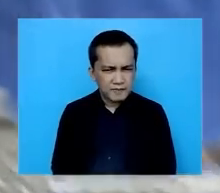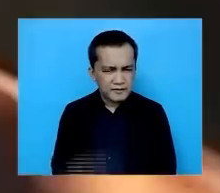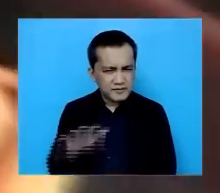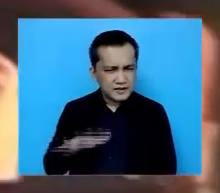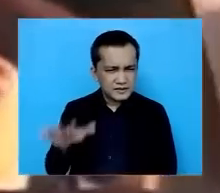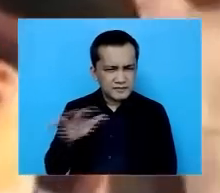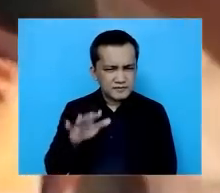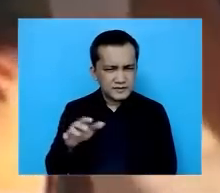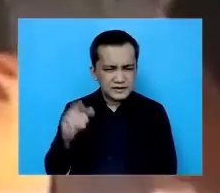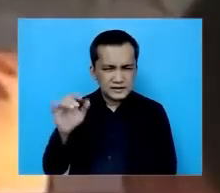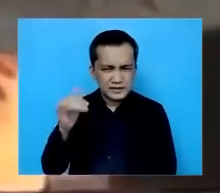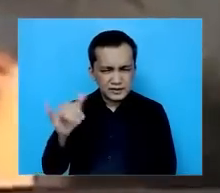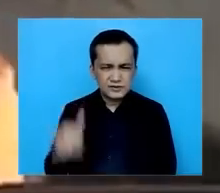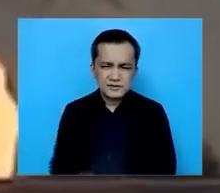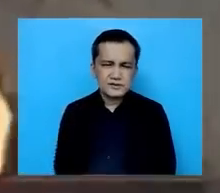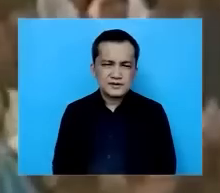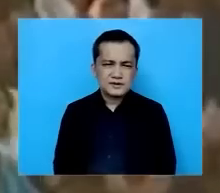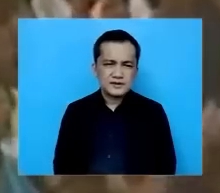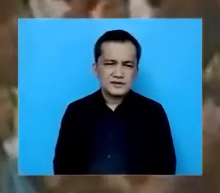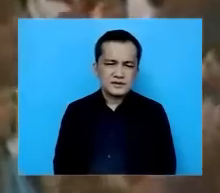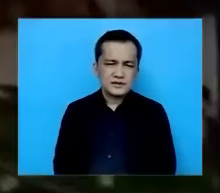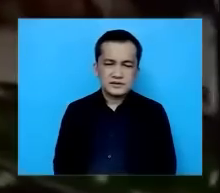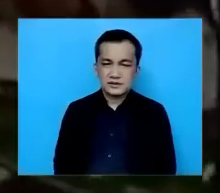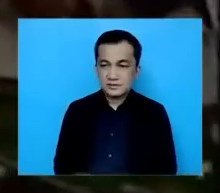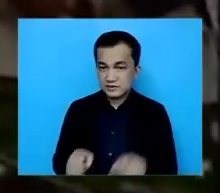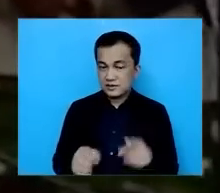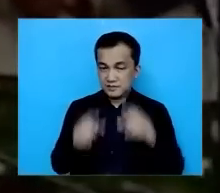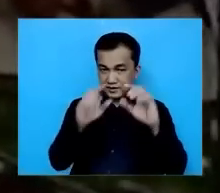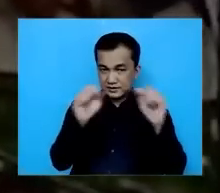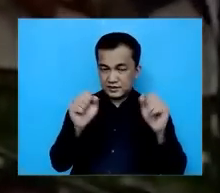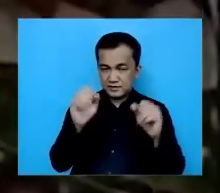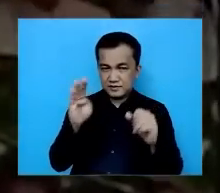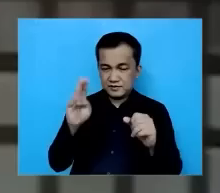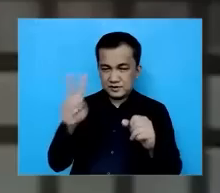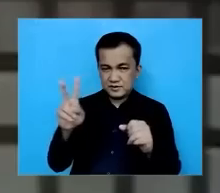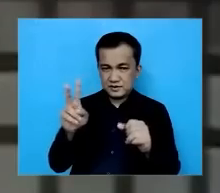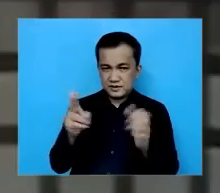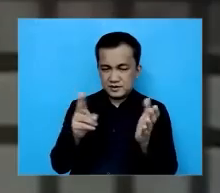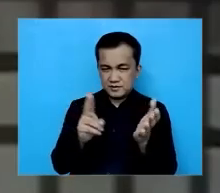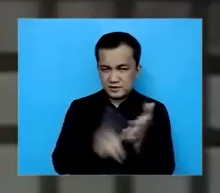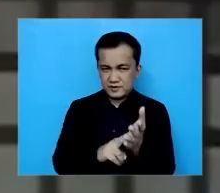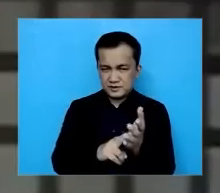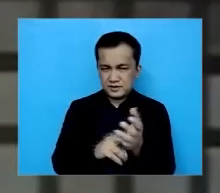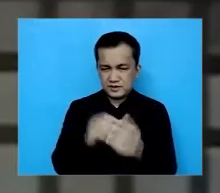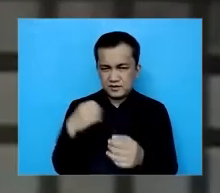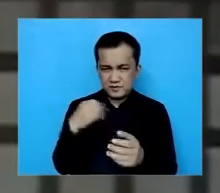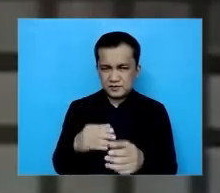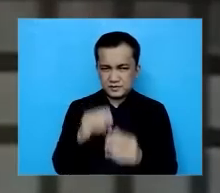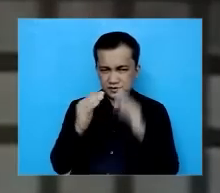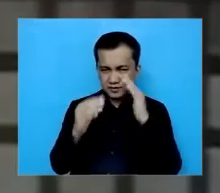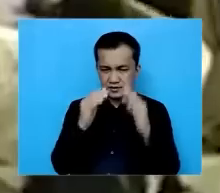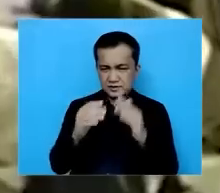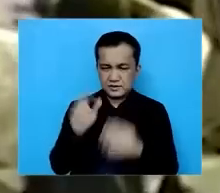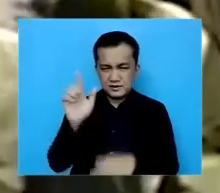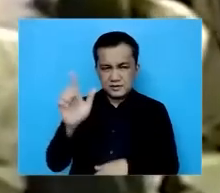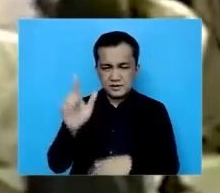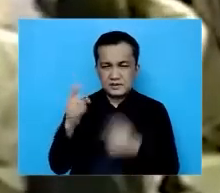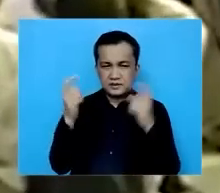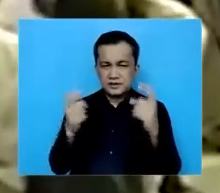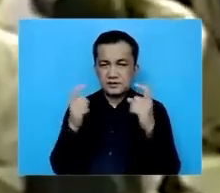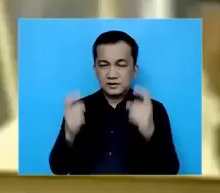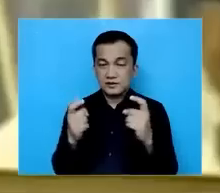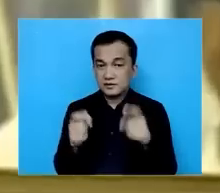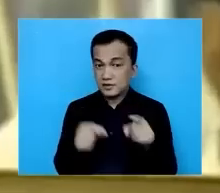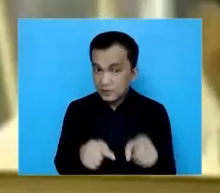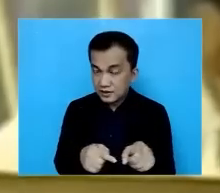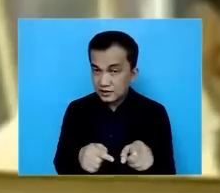dilawan. Pero diba, kung ang isang Pangulong Marcos ay pipirma sa isang opisyal na pagbati sa People Power Celebration, at dito